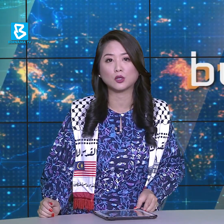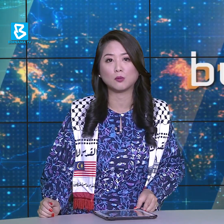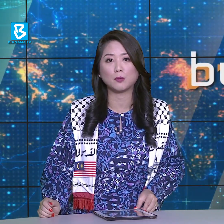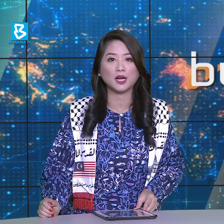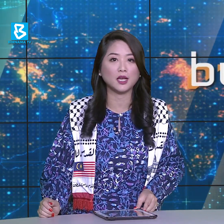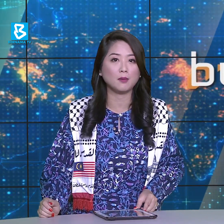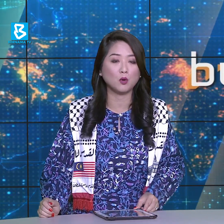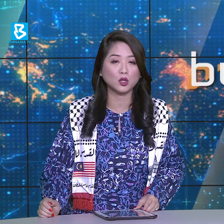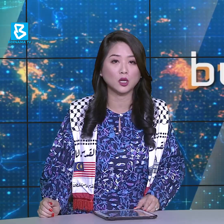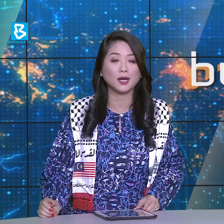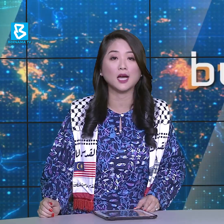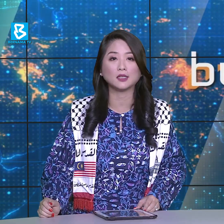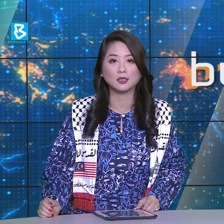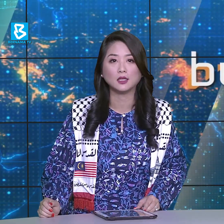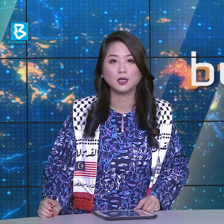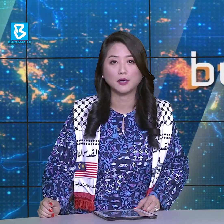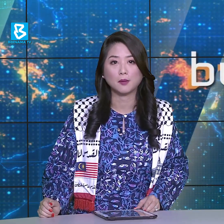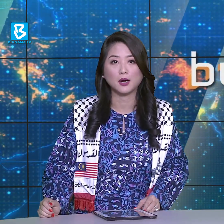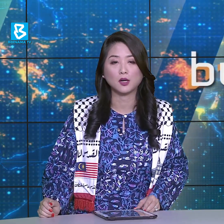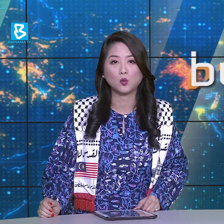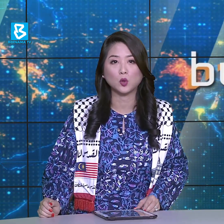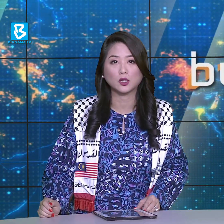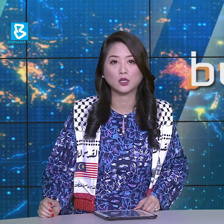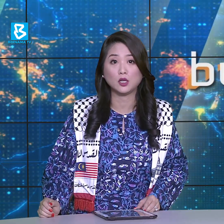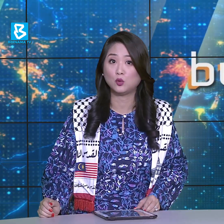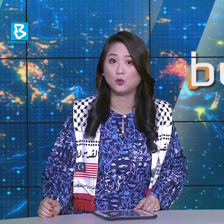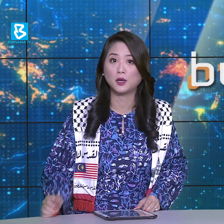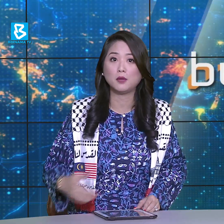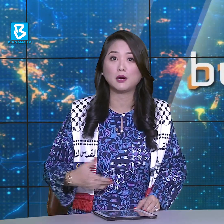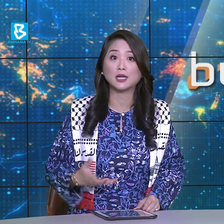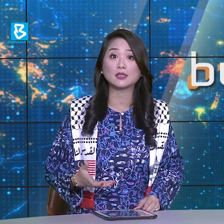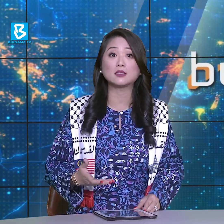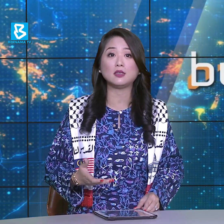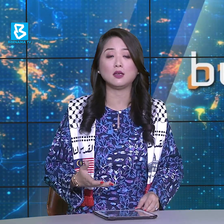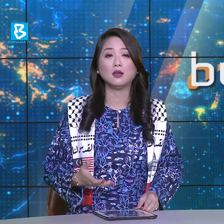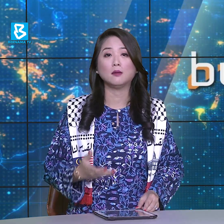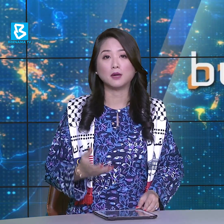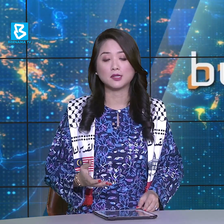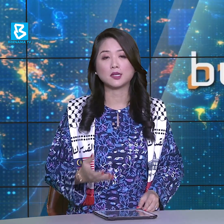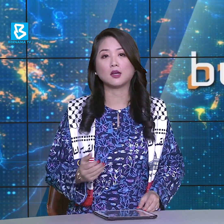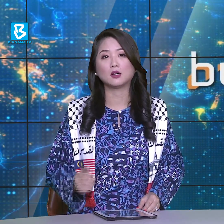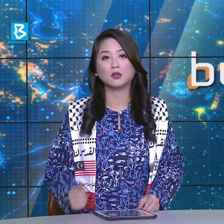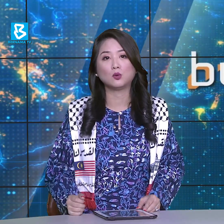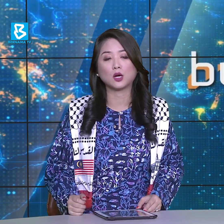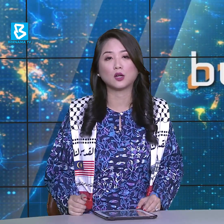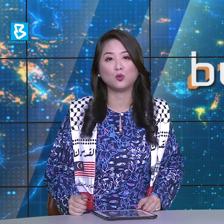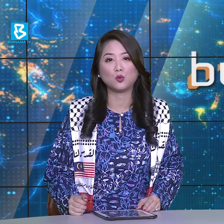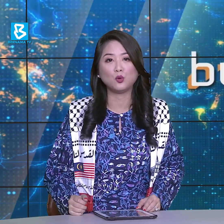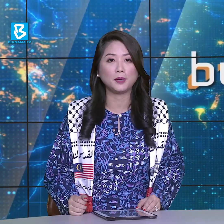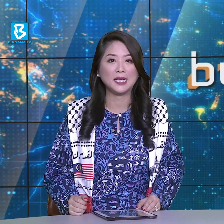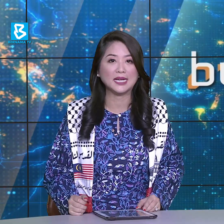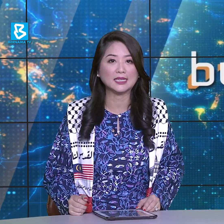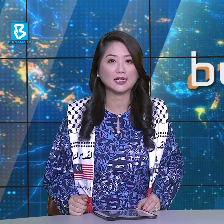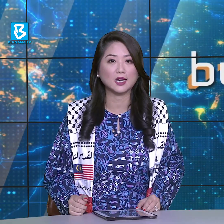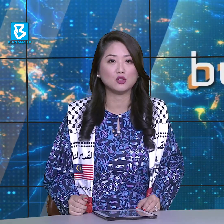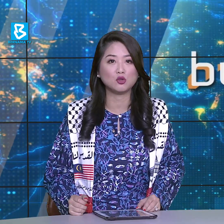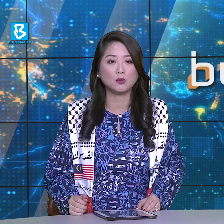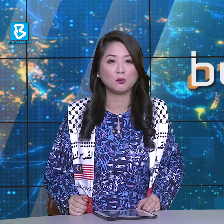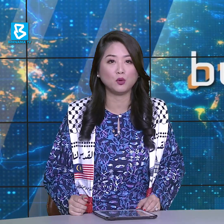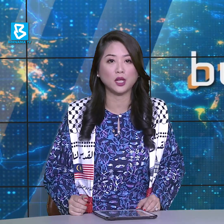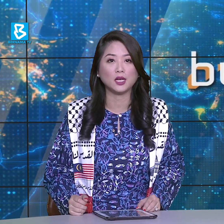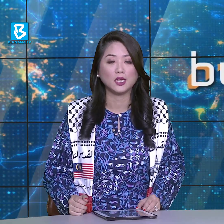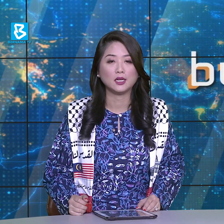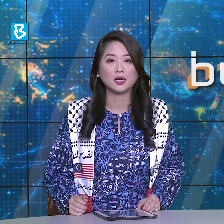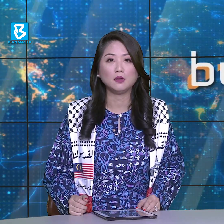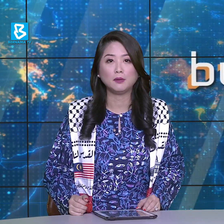Datuk Dr Mohamad Naim mokhtar berkata penambahan kuota itu bagi mengatasi masalah kekurangan guru peningkatan